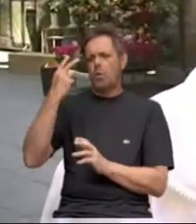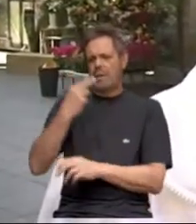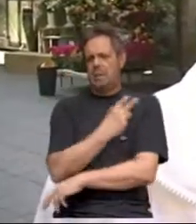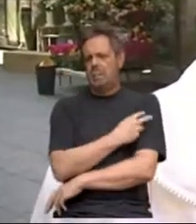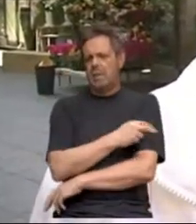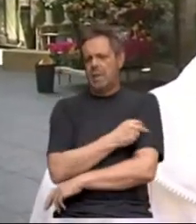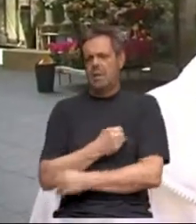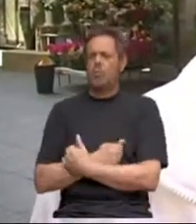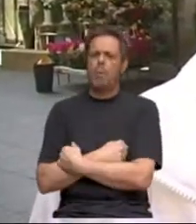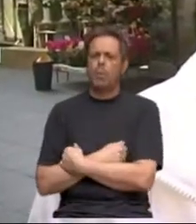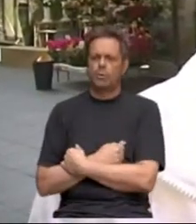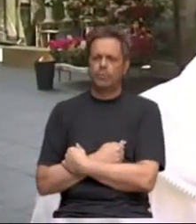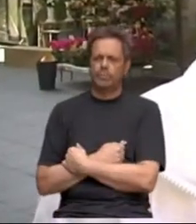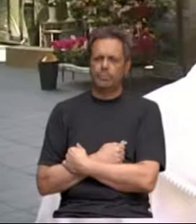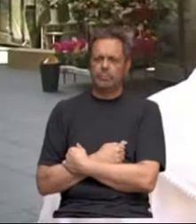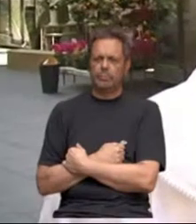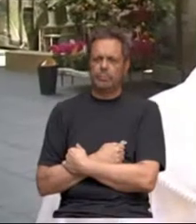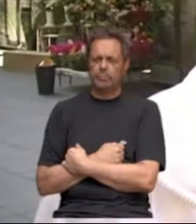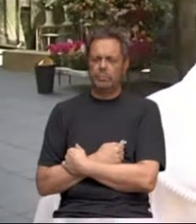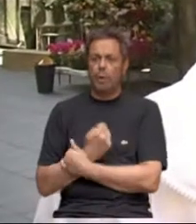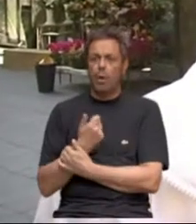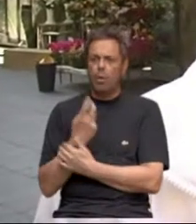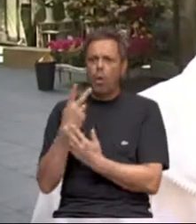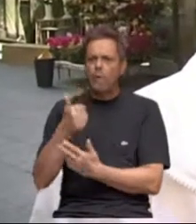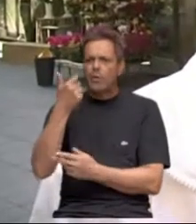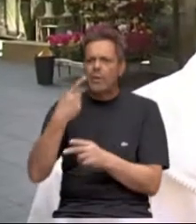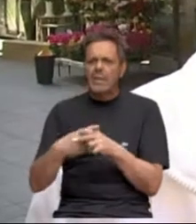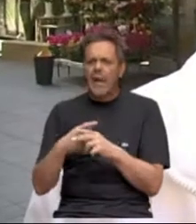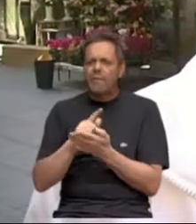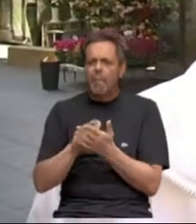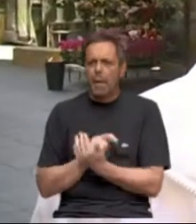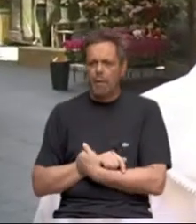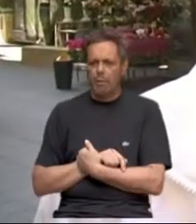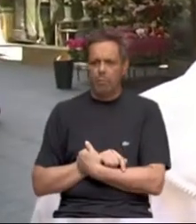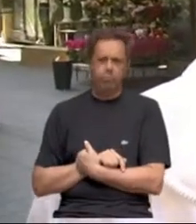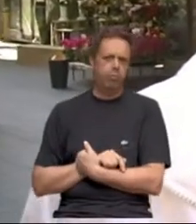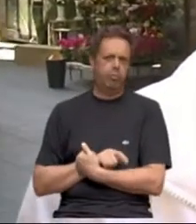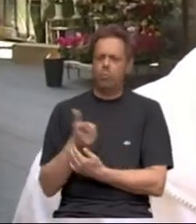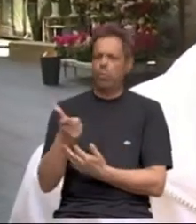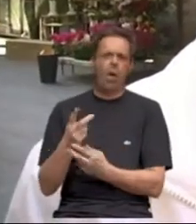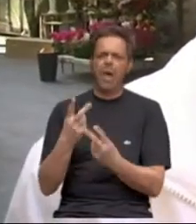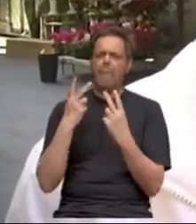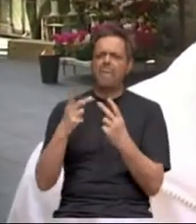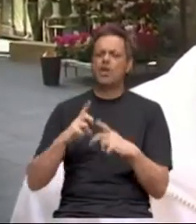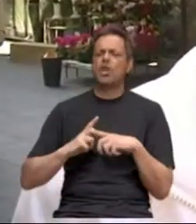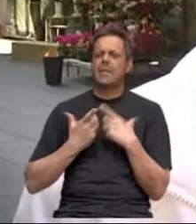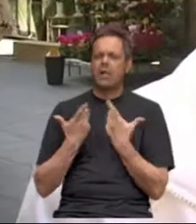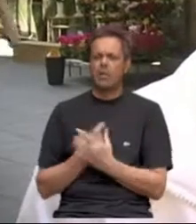dođe liječnik i tako dalje. Koliko je važnih tih prvih sat vremena, znate li nešto o tome? To je presudno za život